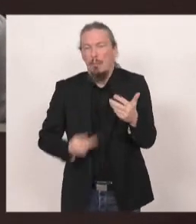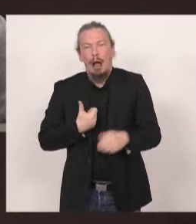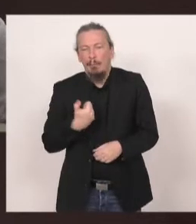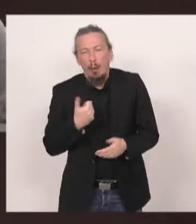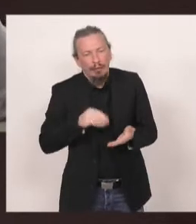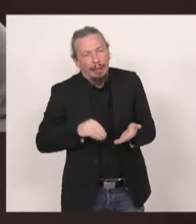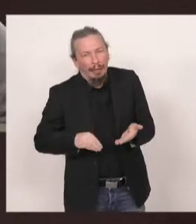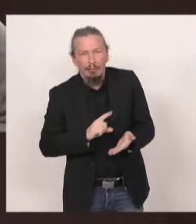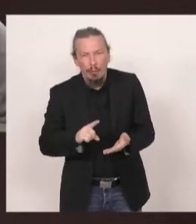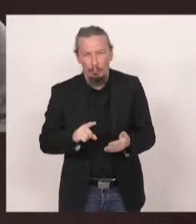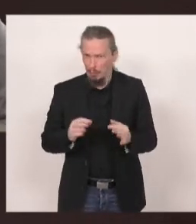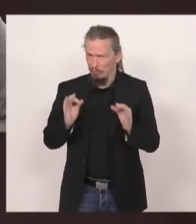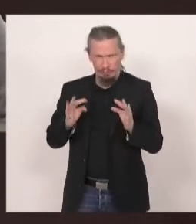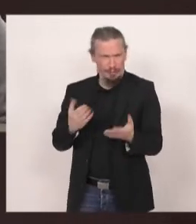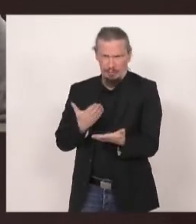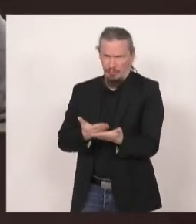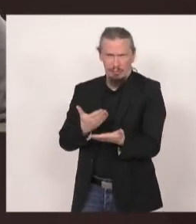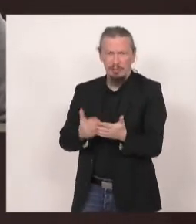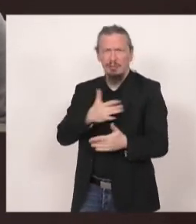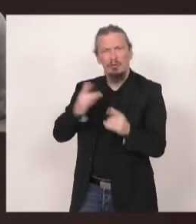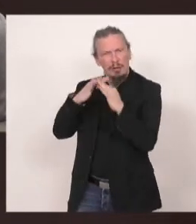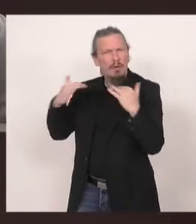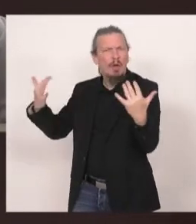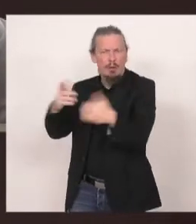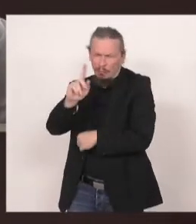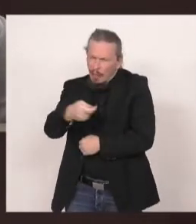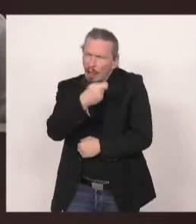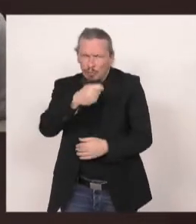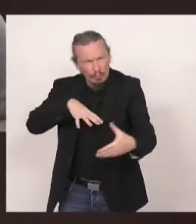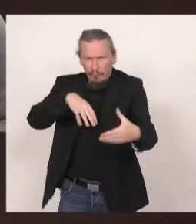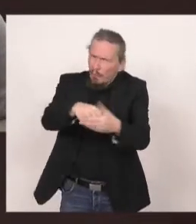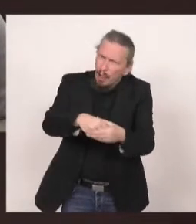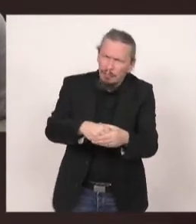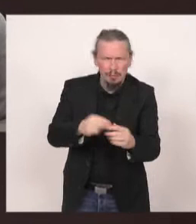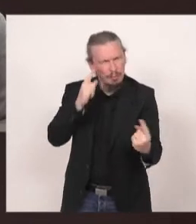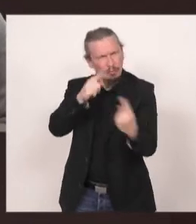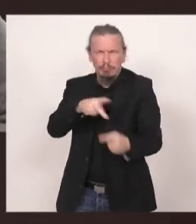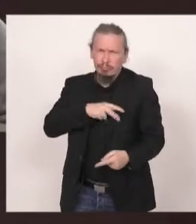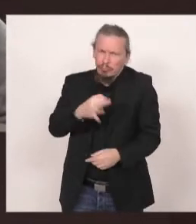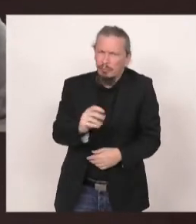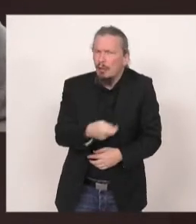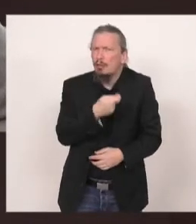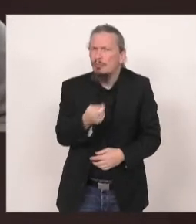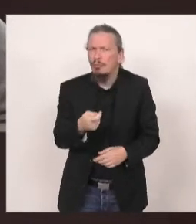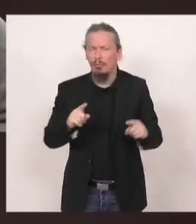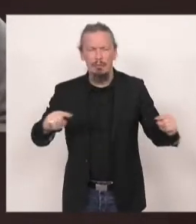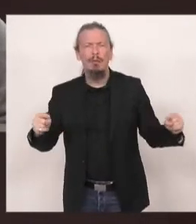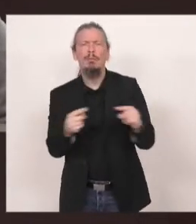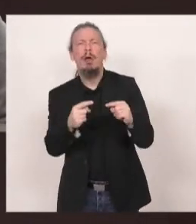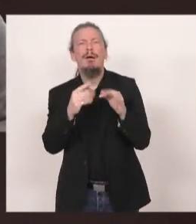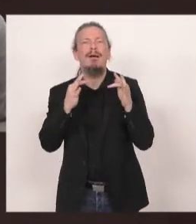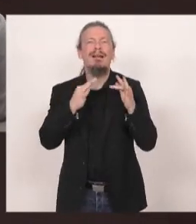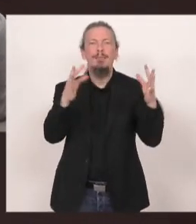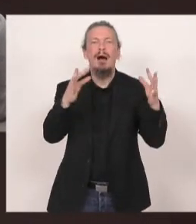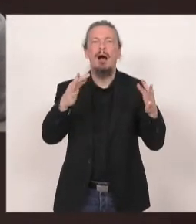à quel point la santé environnementale, évidemment, est au cœur de nos préoccupations. Elle est au cœur aussi du plan climat